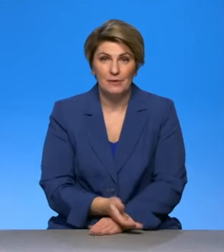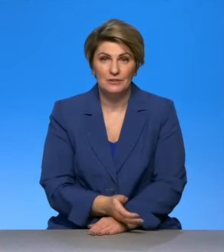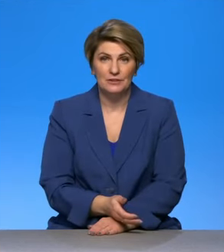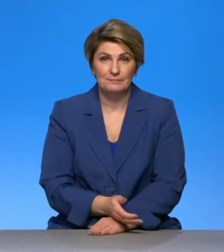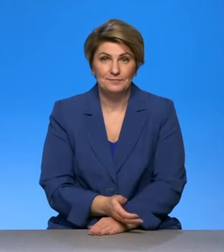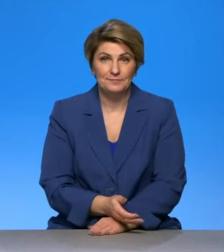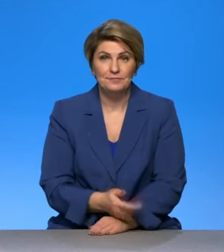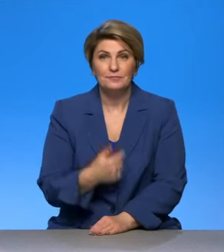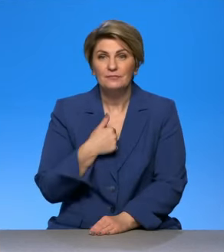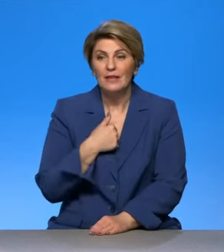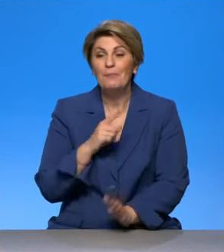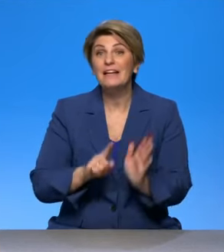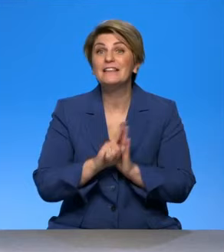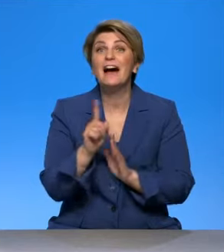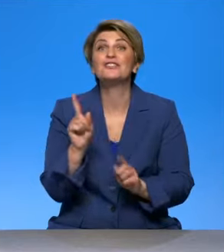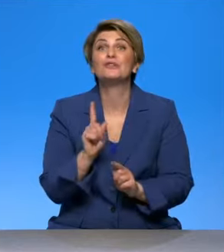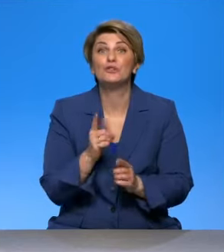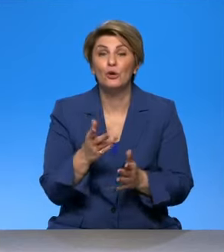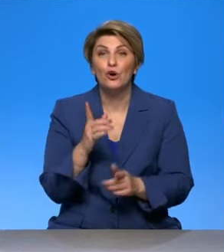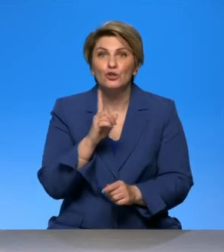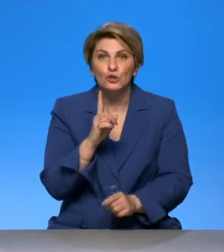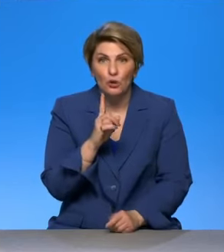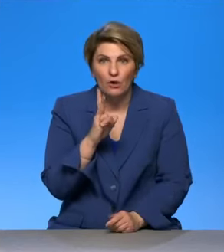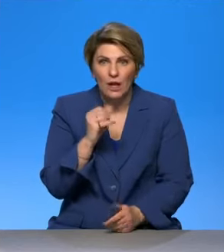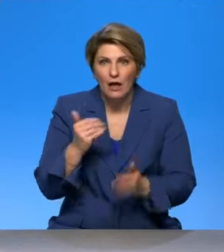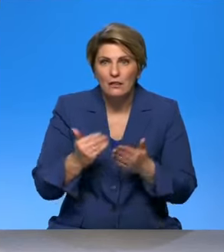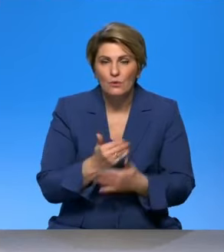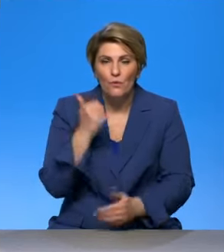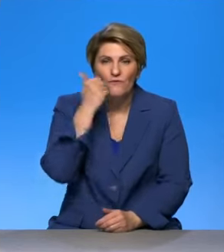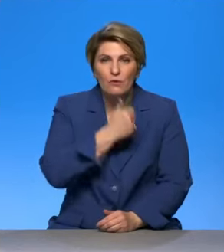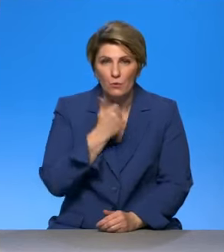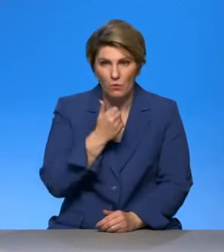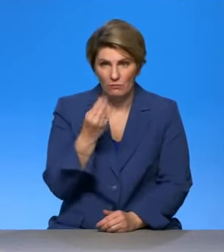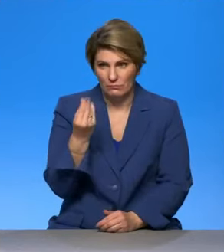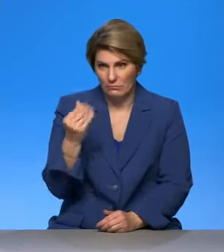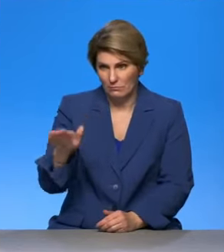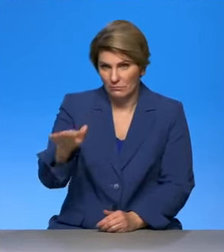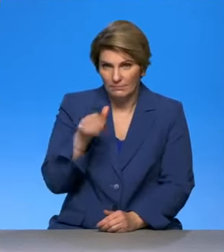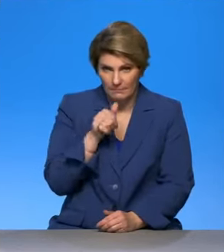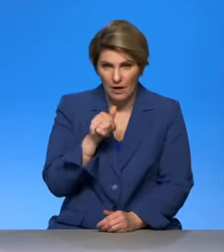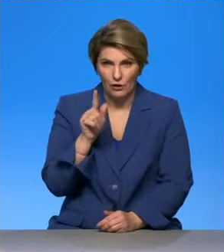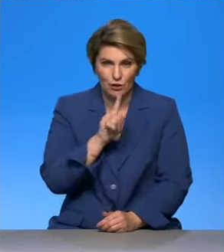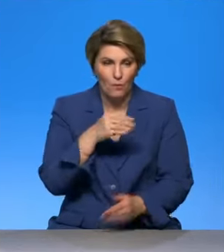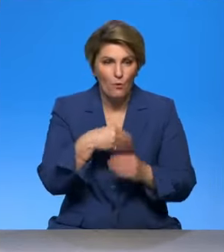вот мы с чего начали, что люди даже на Новый год берут кредиты, чтобы отметить Новый год, купить подарки близким.